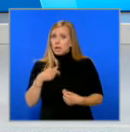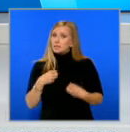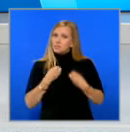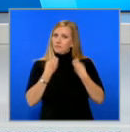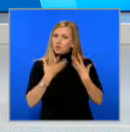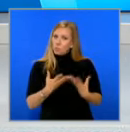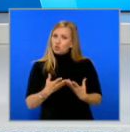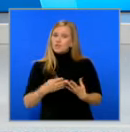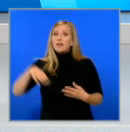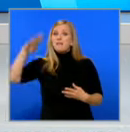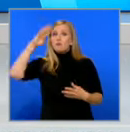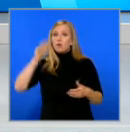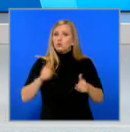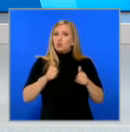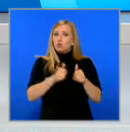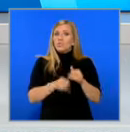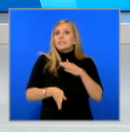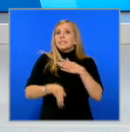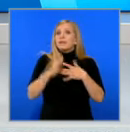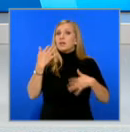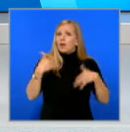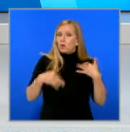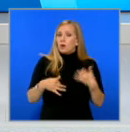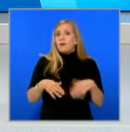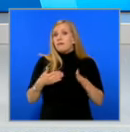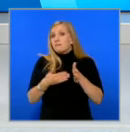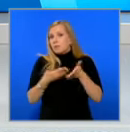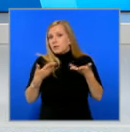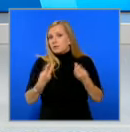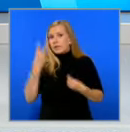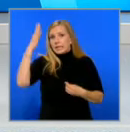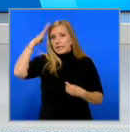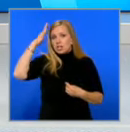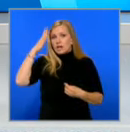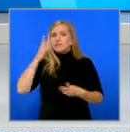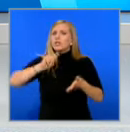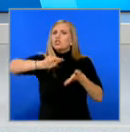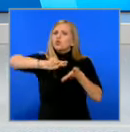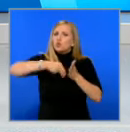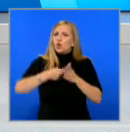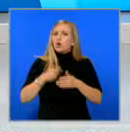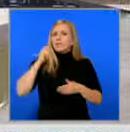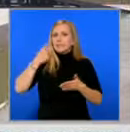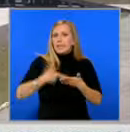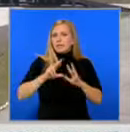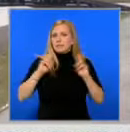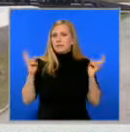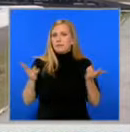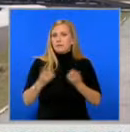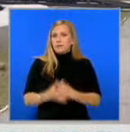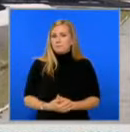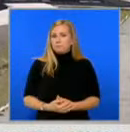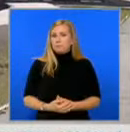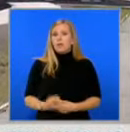сътрудничество със северна корея въпреки че двете държави са обект на най-строгите санкции в света